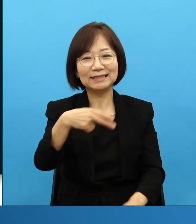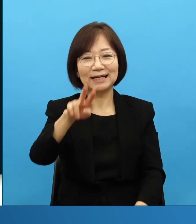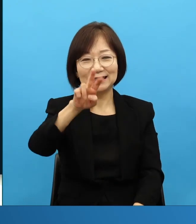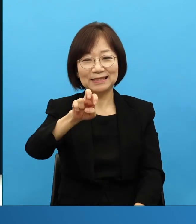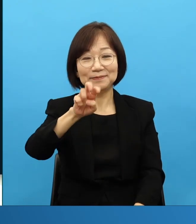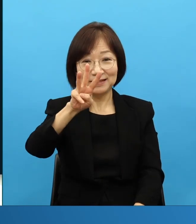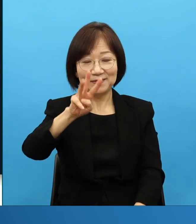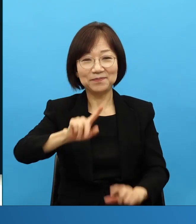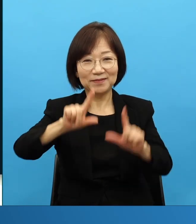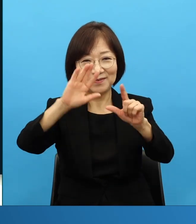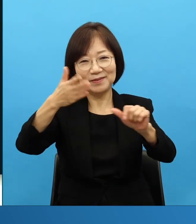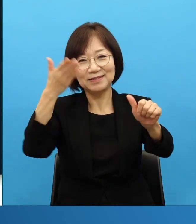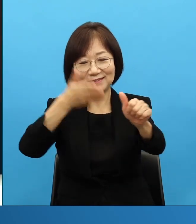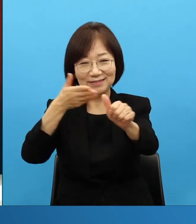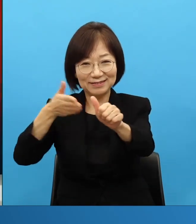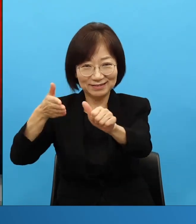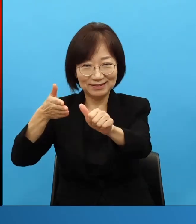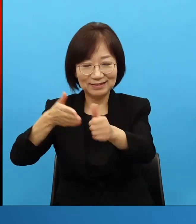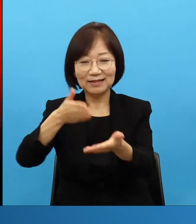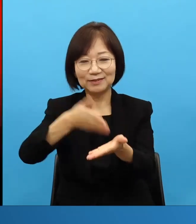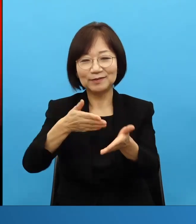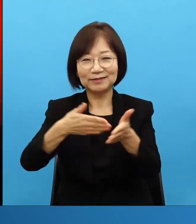뉴스를 마칩니다. 고맙습니다.